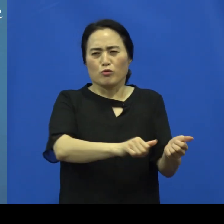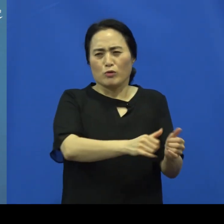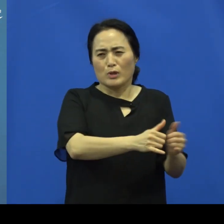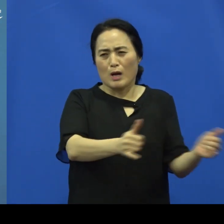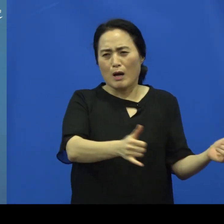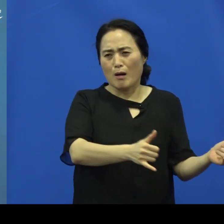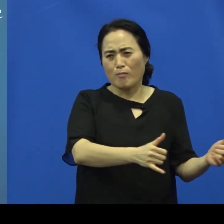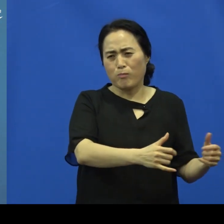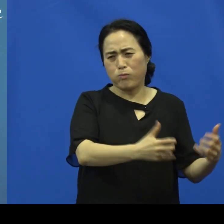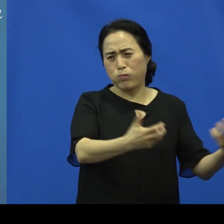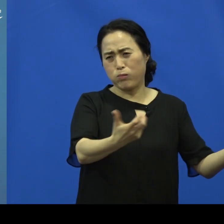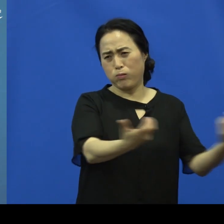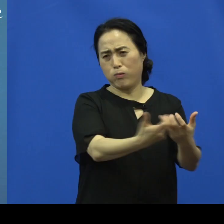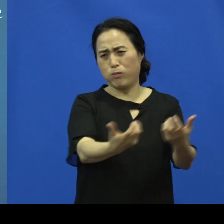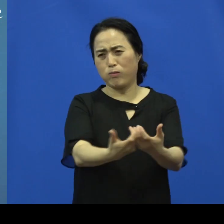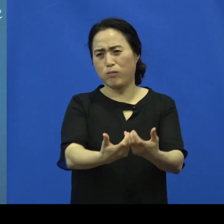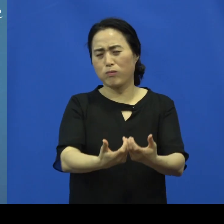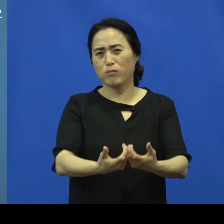사람들,